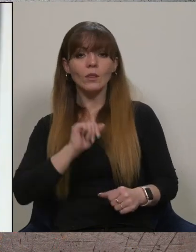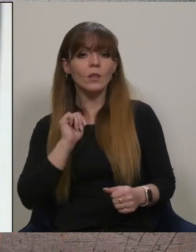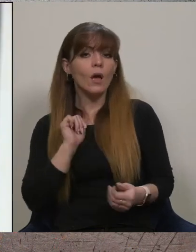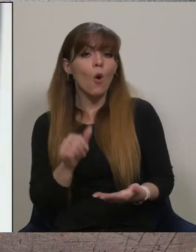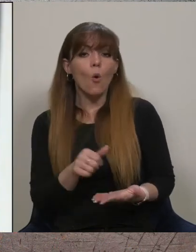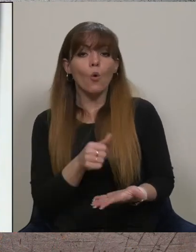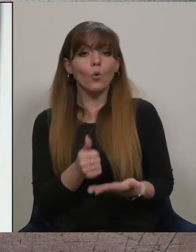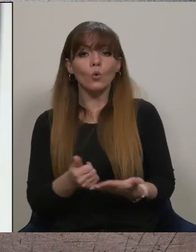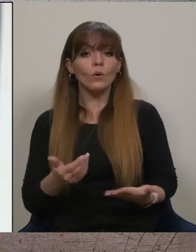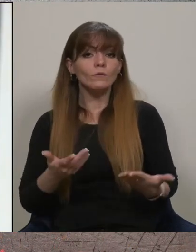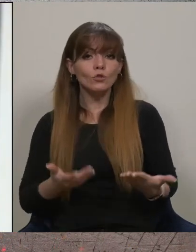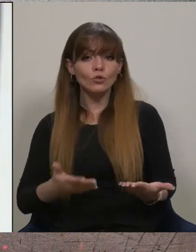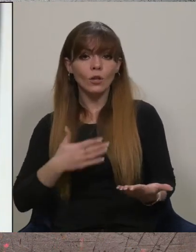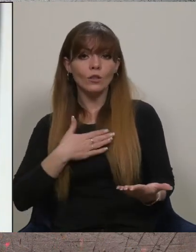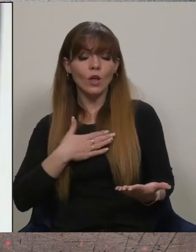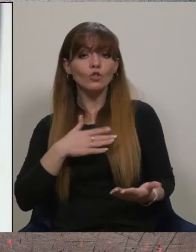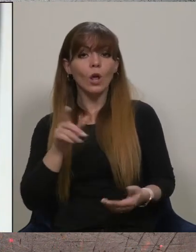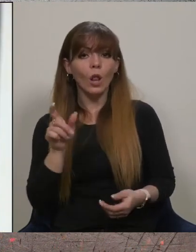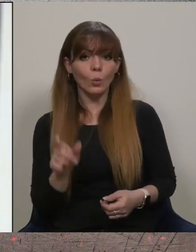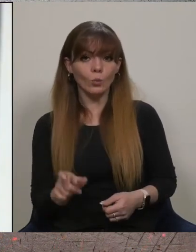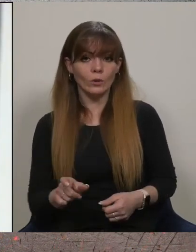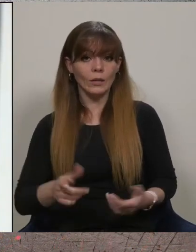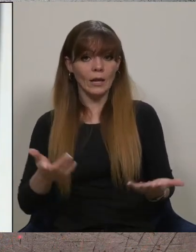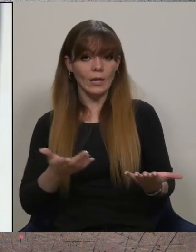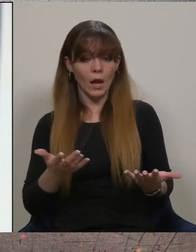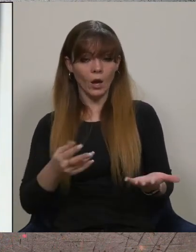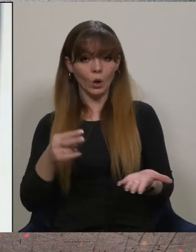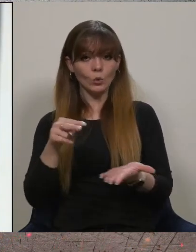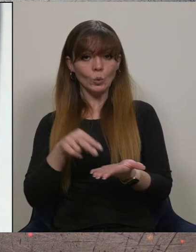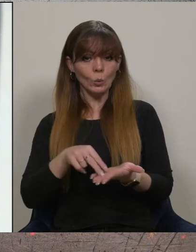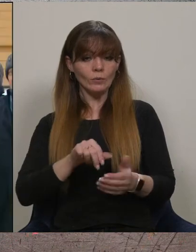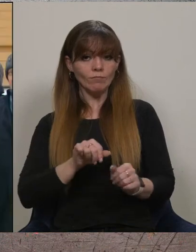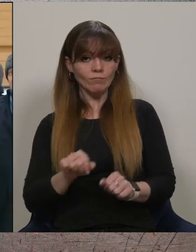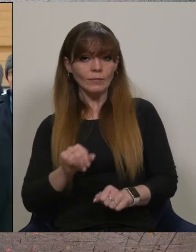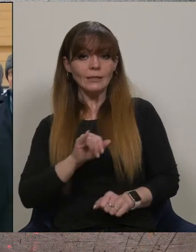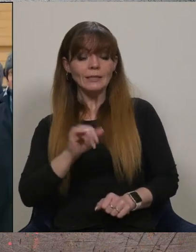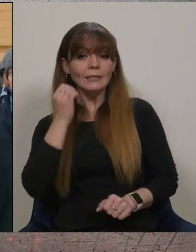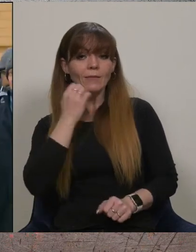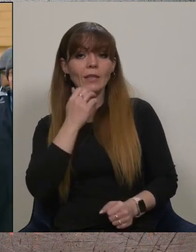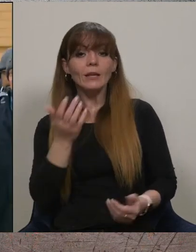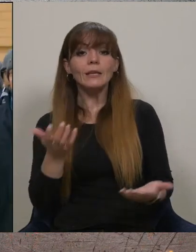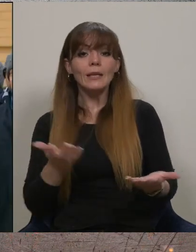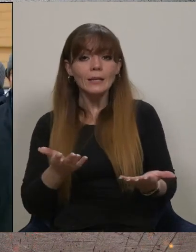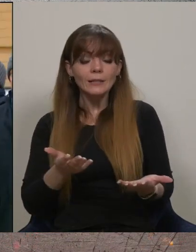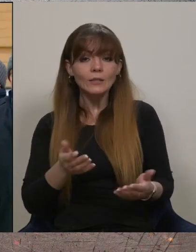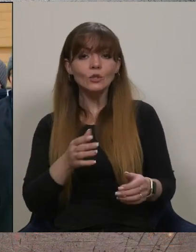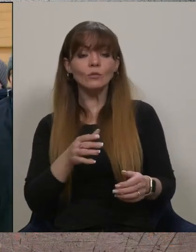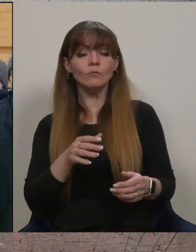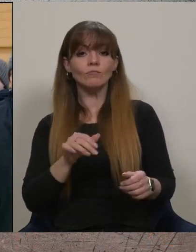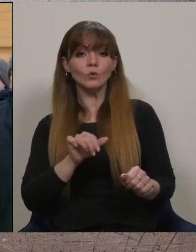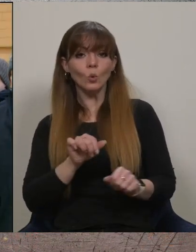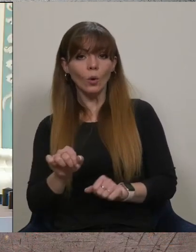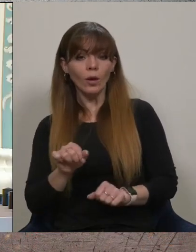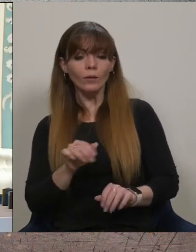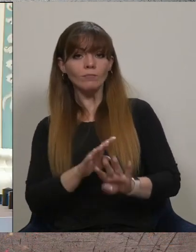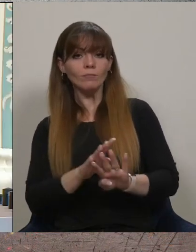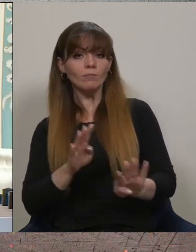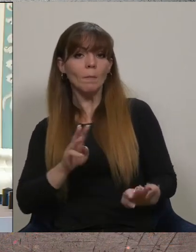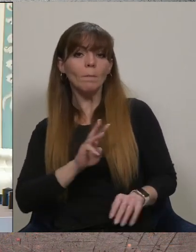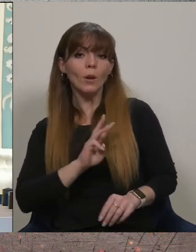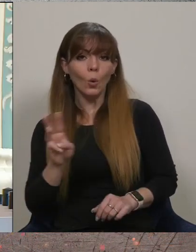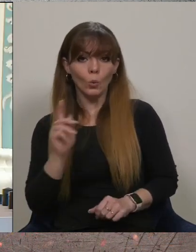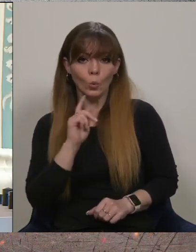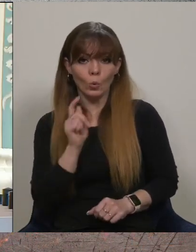Найголовніше – наша людина, яка стоїть і завдяки якій стоять мільйони українців,